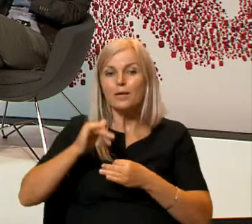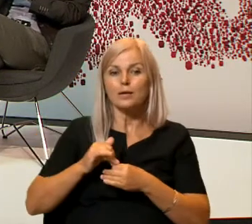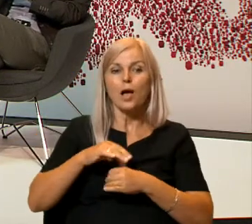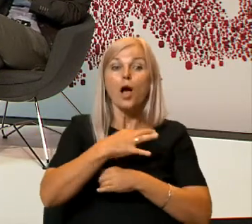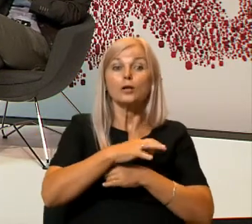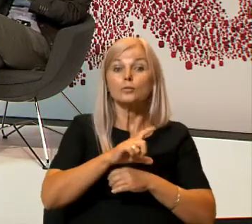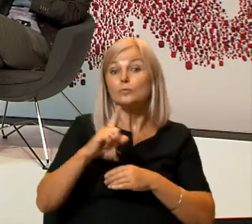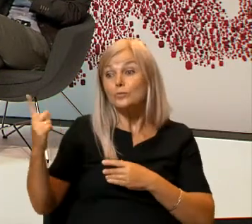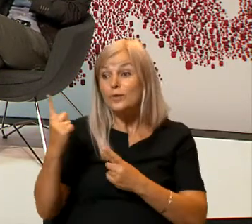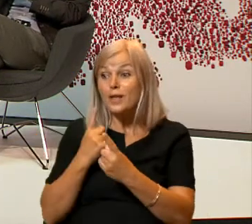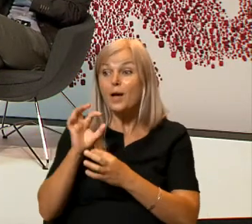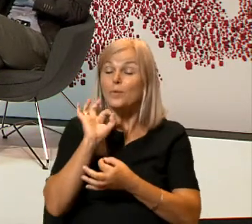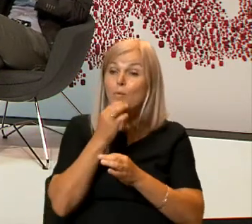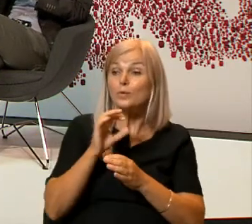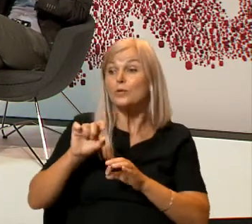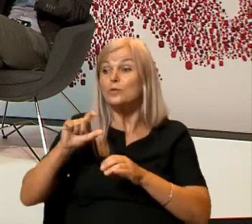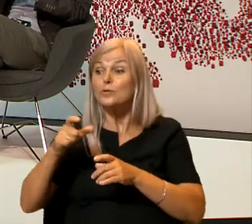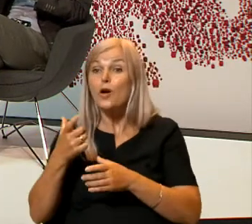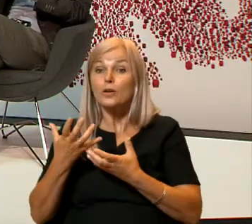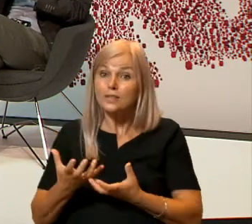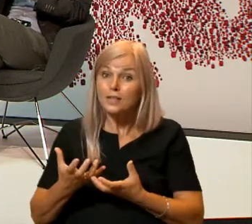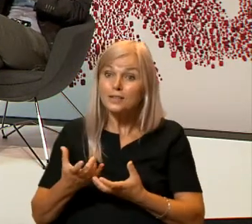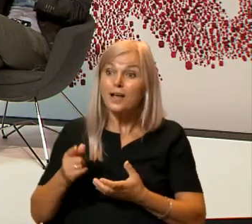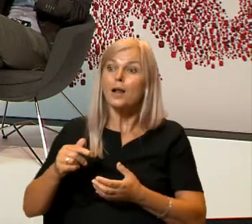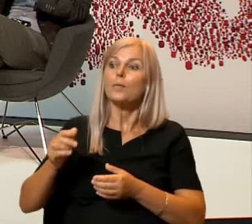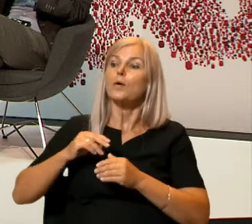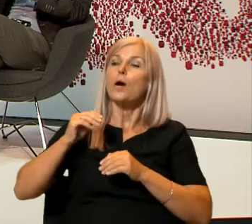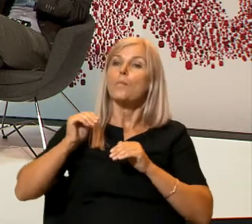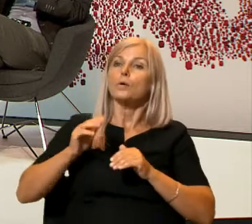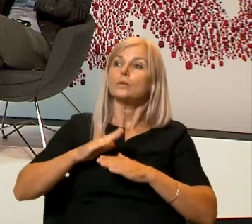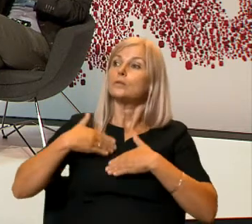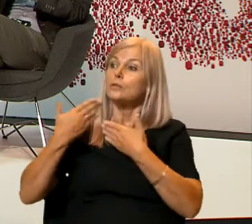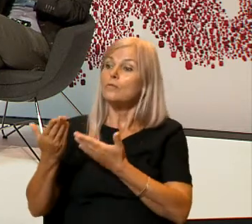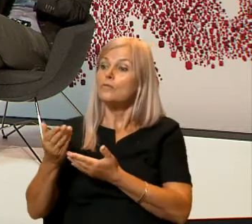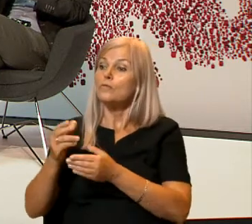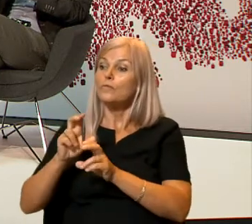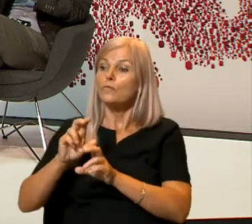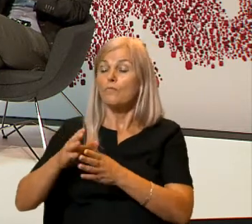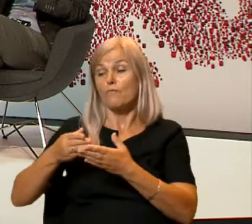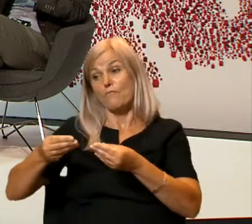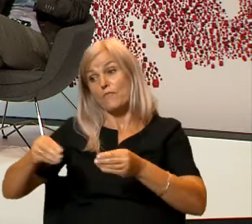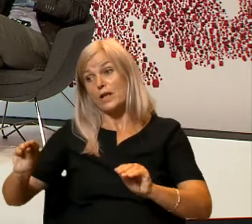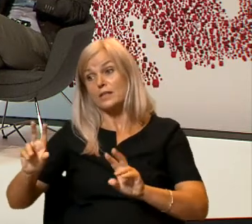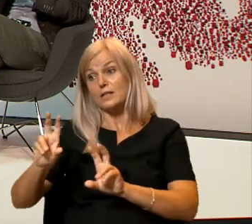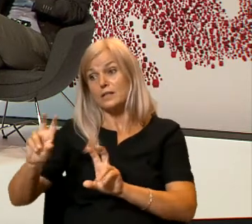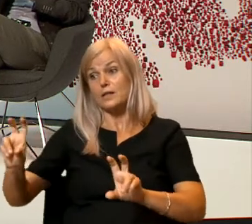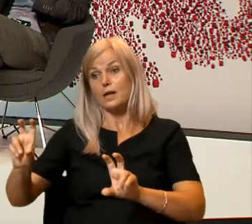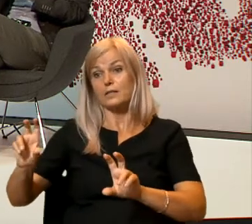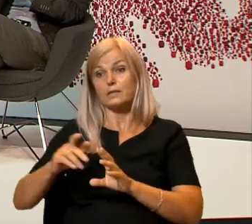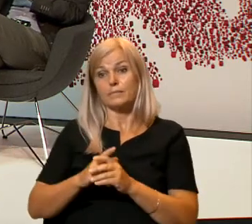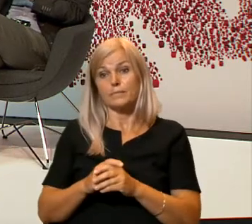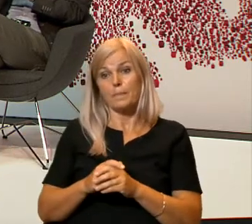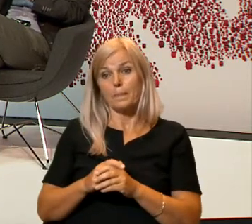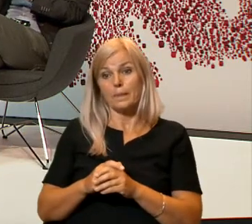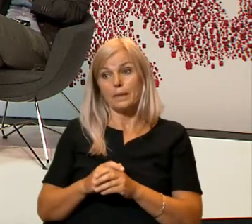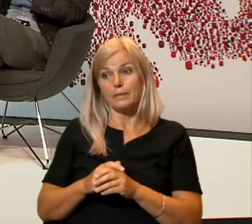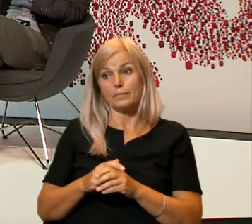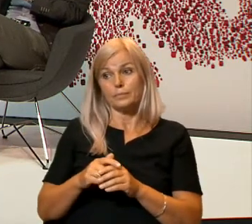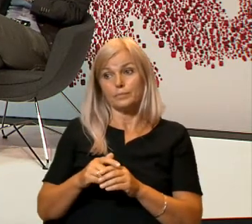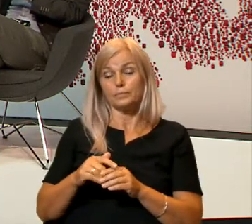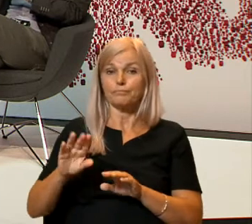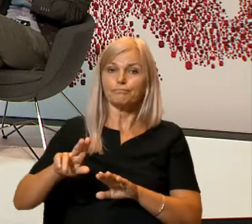nas chcecie i wyjść jak najszybciej, a czasami mogę poświęcić im trochę więcej czasu, że jest tam pewna taka